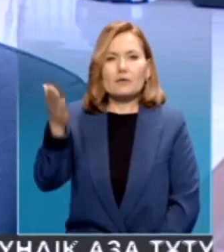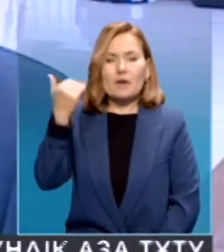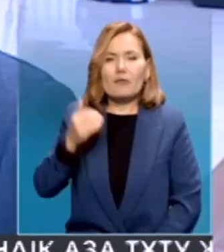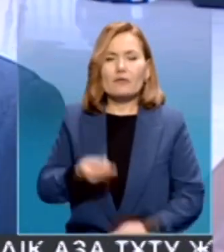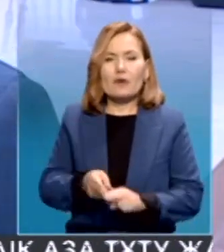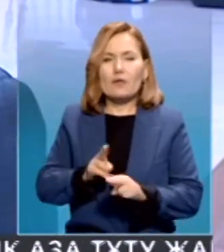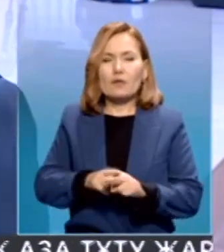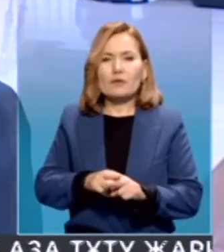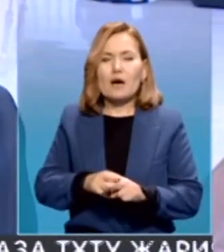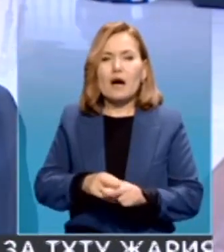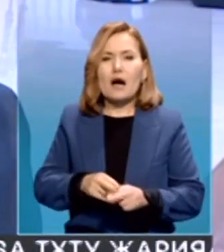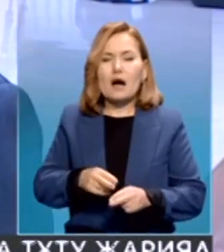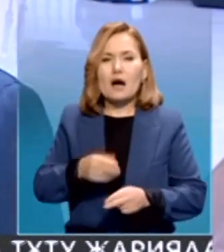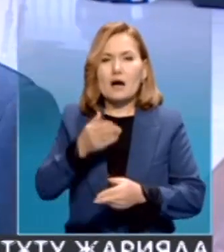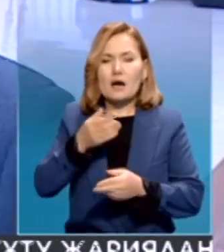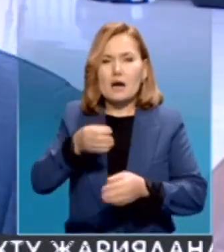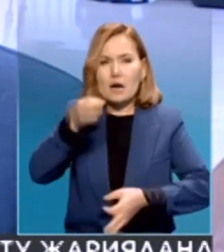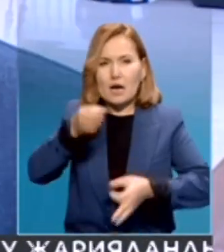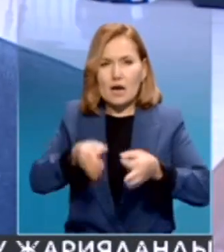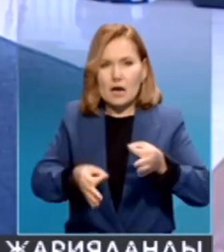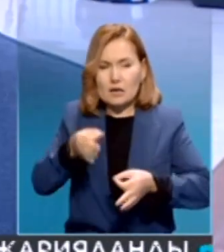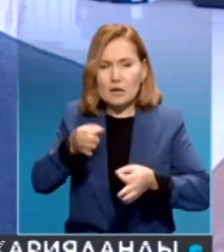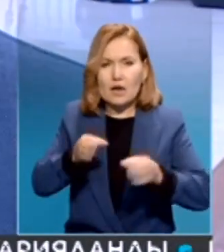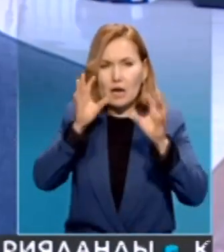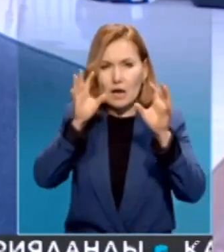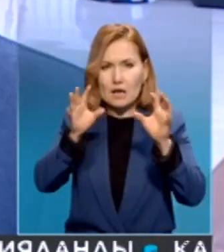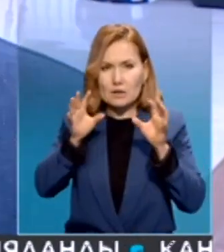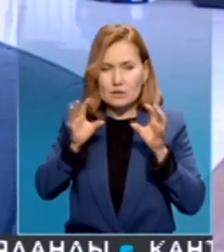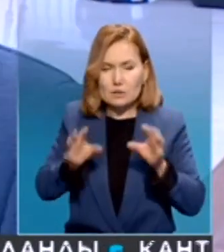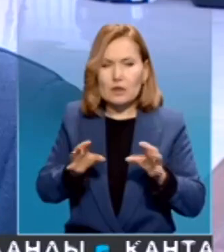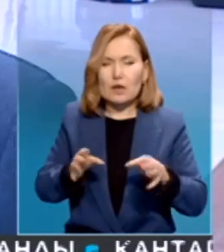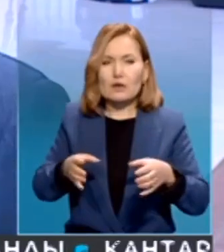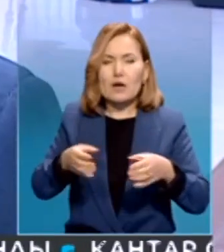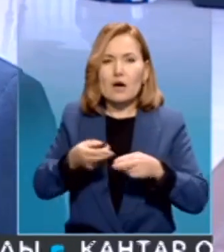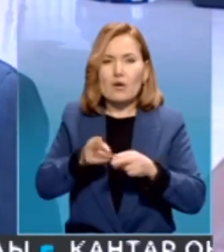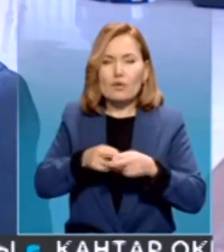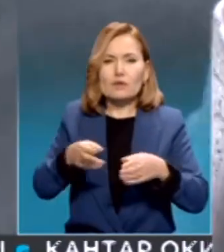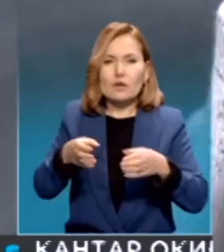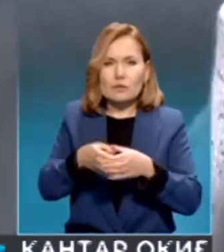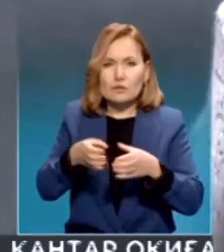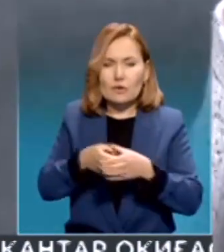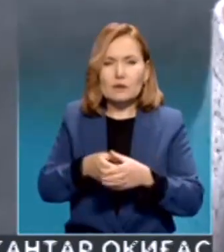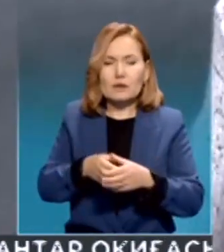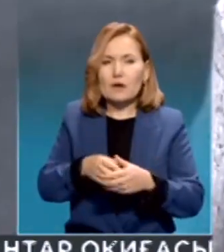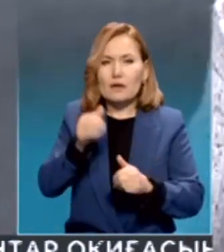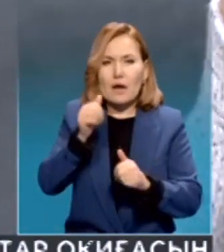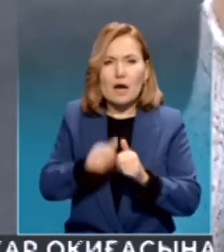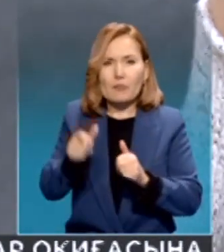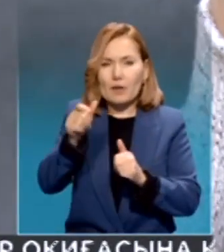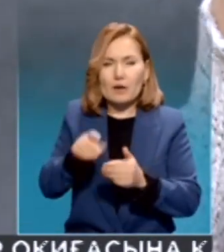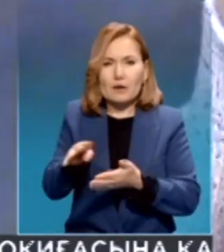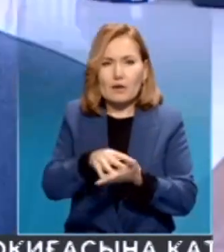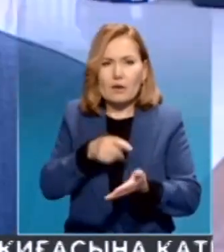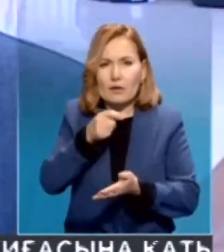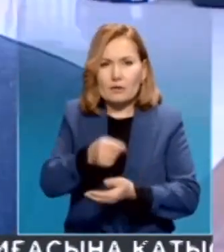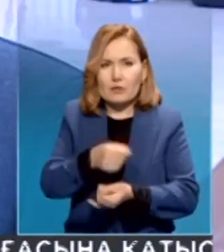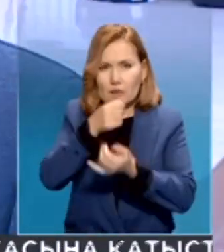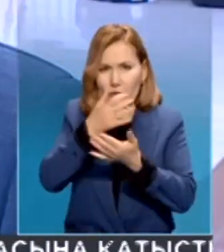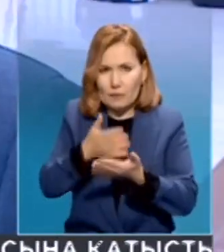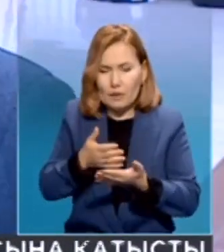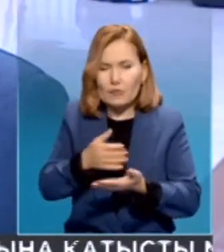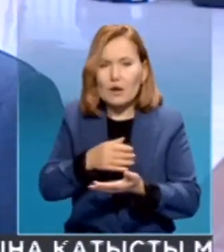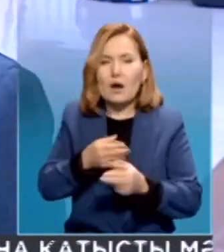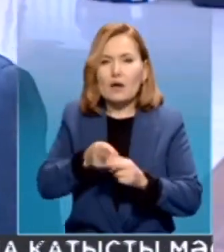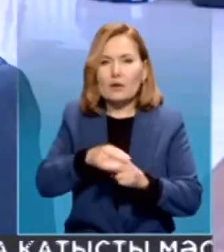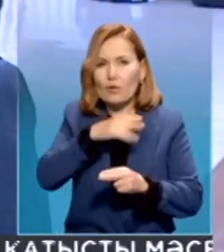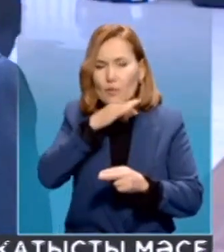болған кезде, сол кеңес шығаратын шешімдер, тіпті ол шешімдер, ол не сияқты, қорытынды сияқты болған. Өкінішке қарай, біз сот жүйесіндегі талай әділетсіздік